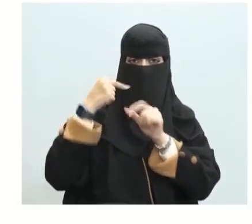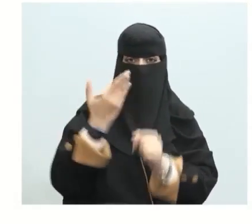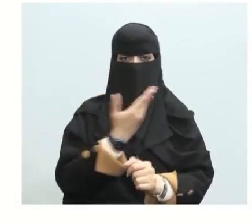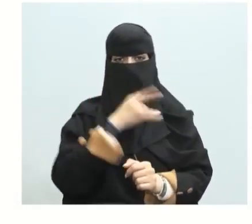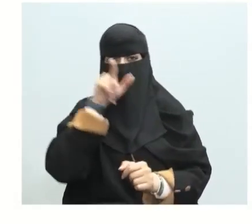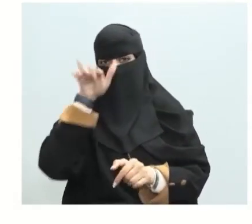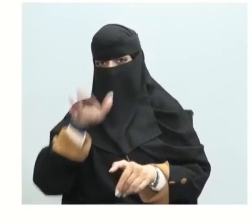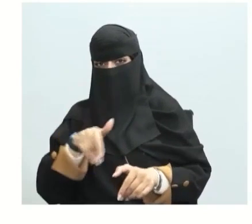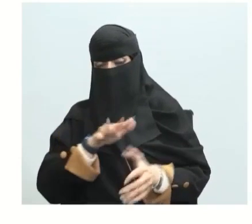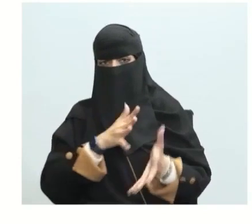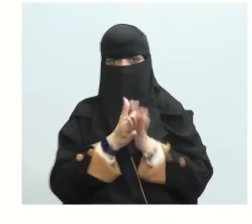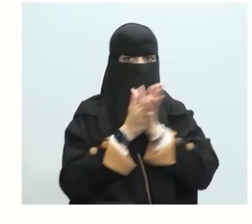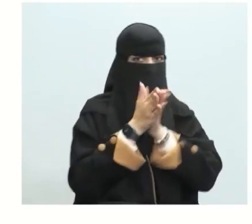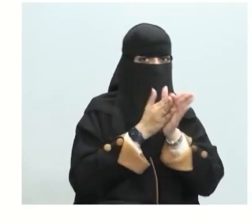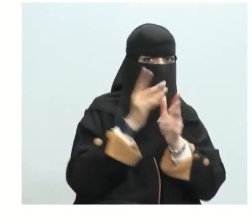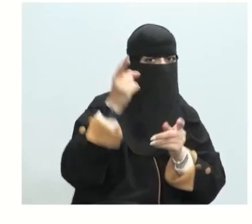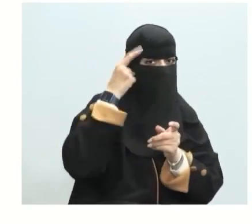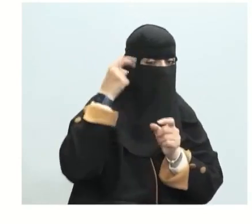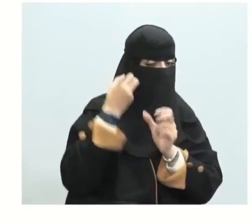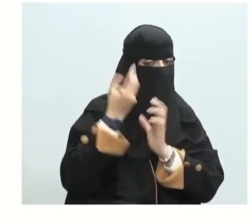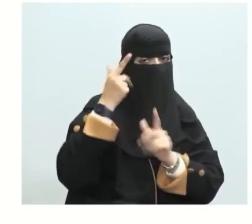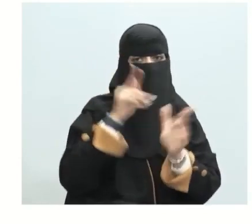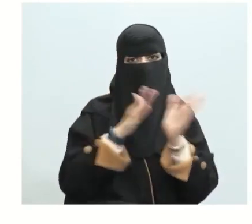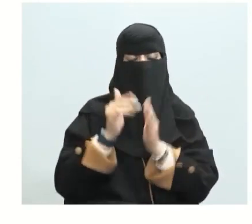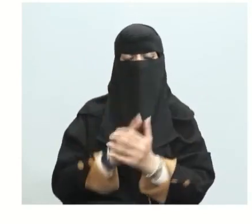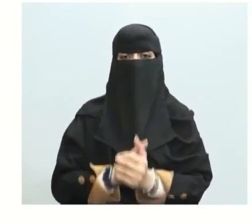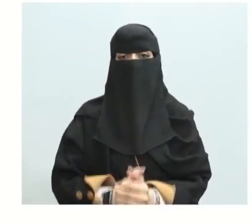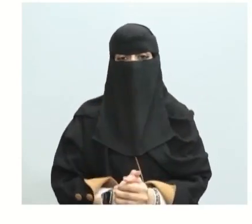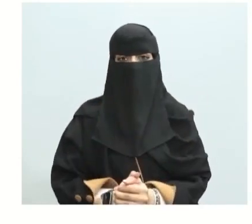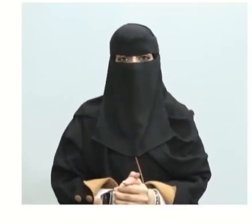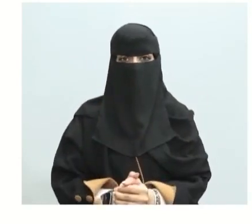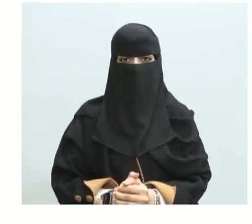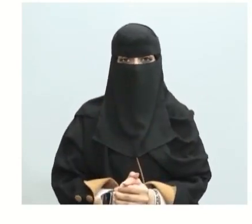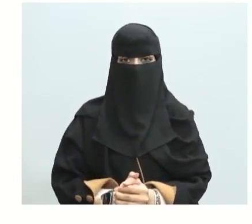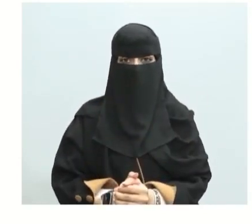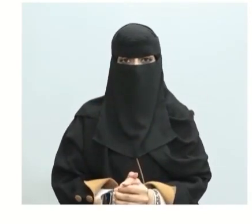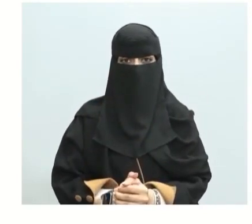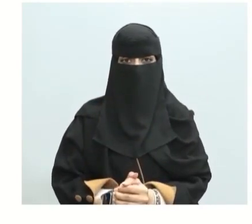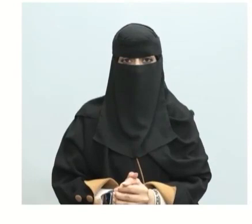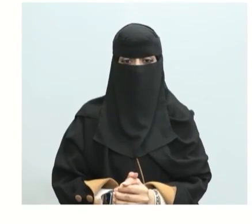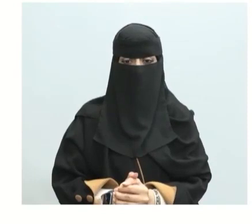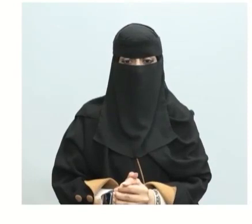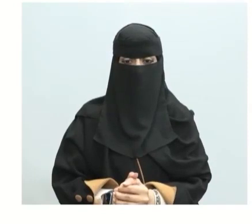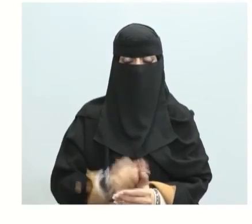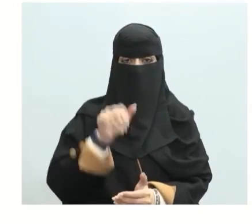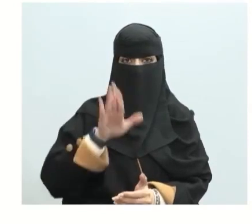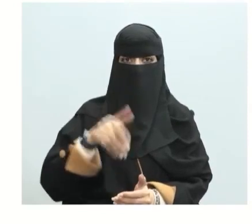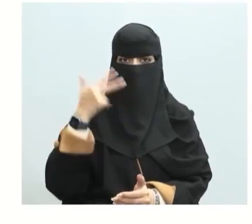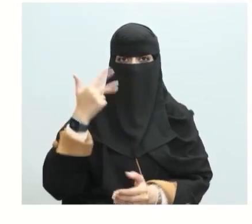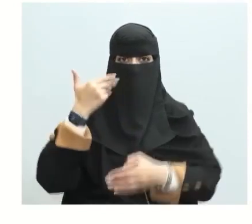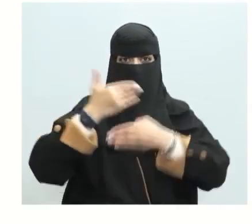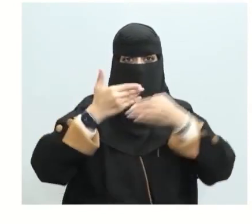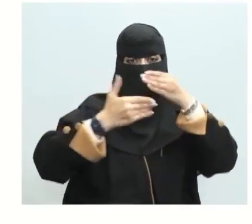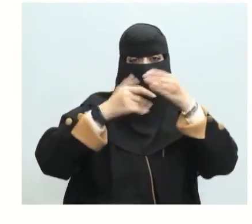فيه وتشويقه واقناعه وتشويقه واقناعه احسنتم هنا بناء